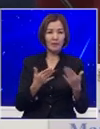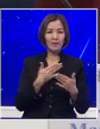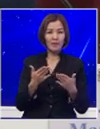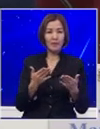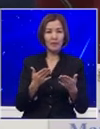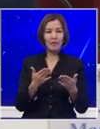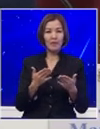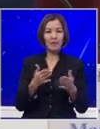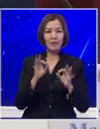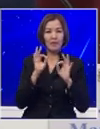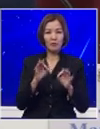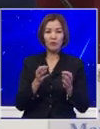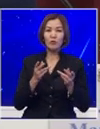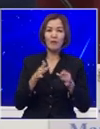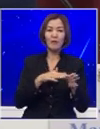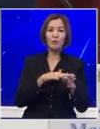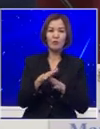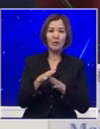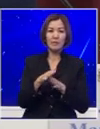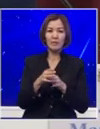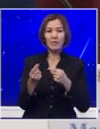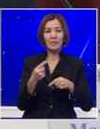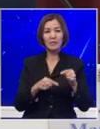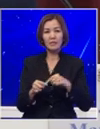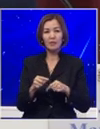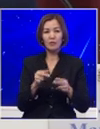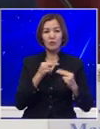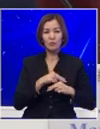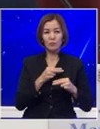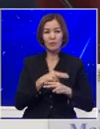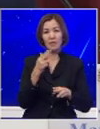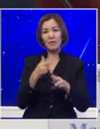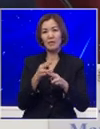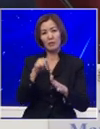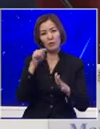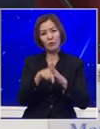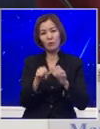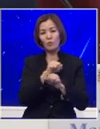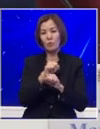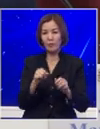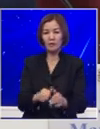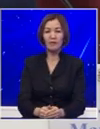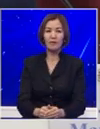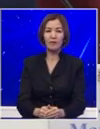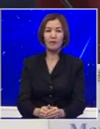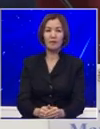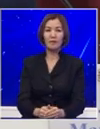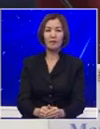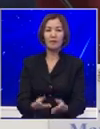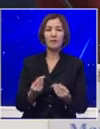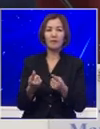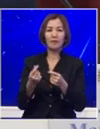санитарлық нормаларын бәріне сәйкес болса, ол жеке кәсіпкердің жұмысы ол жұмысты істетуіміз керек, өйткені ол бір жағынан